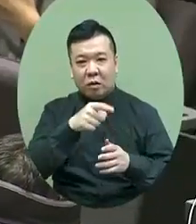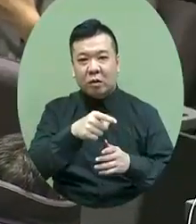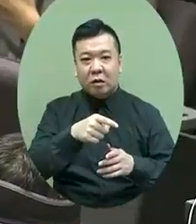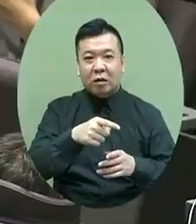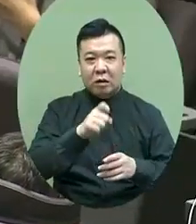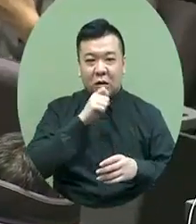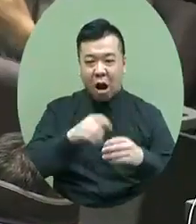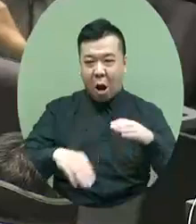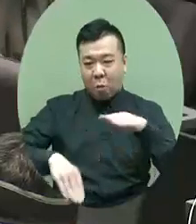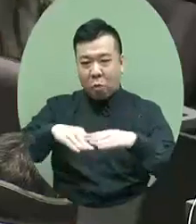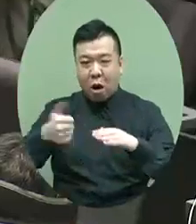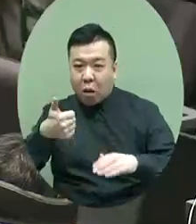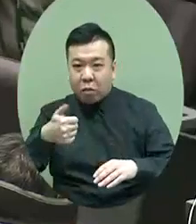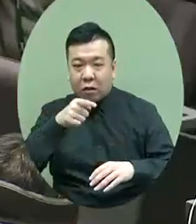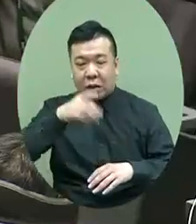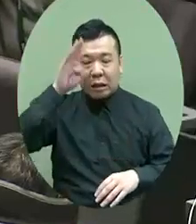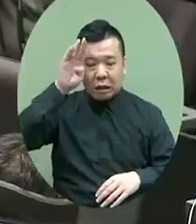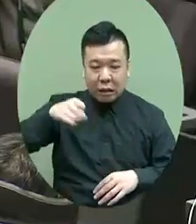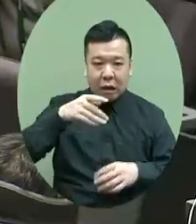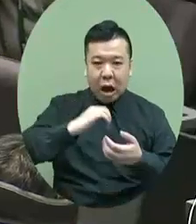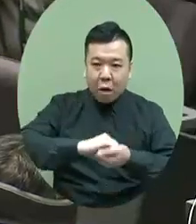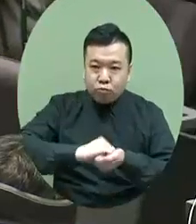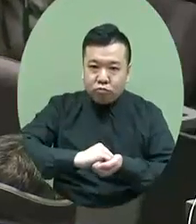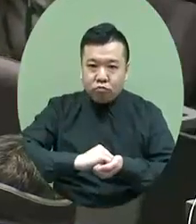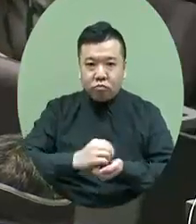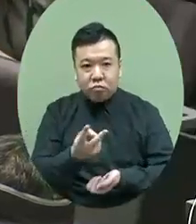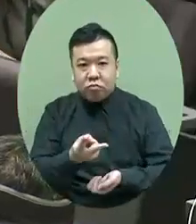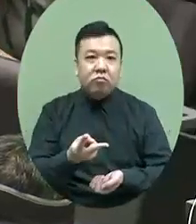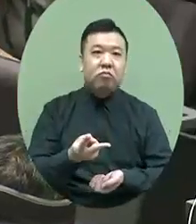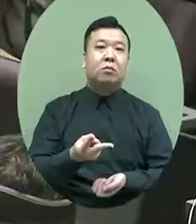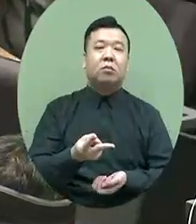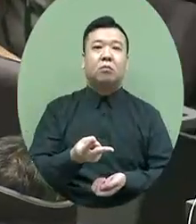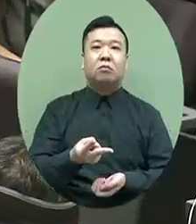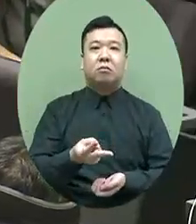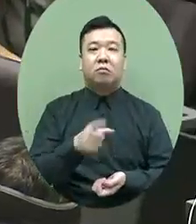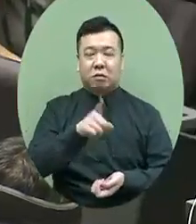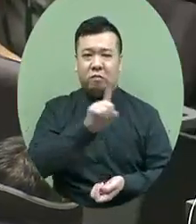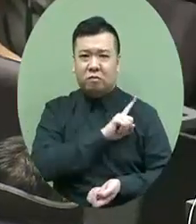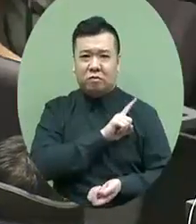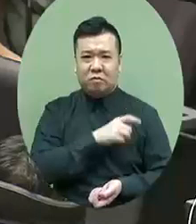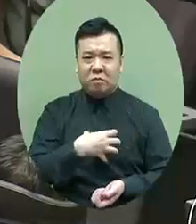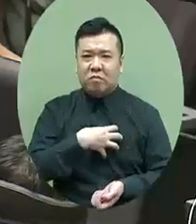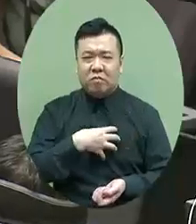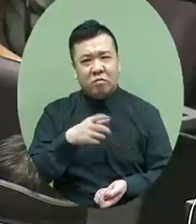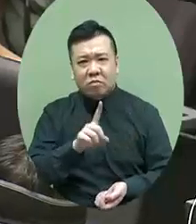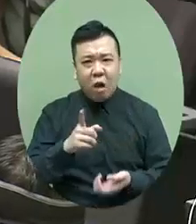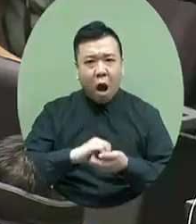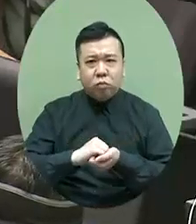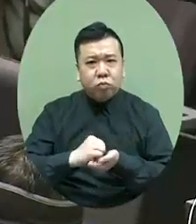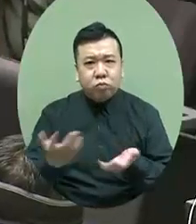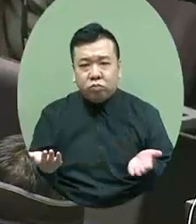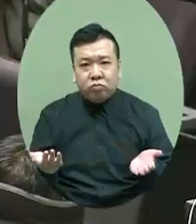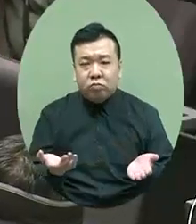過話局長咧未必係咁接地氣。想問下喺日後嗰個合作上，你哋兩個即係你自己會點樣